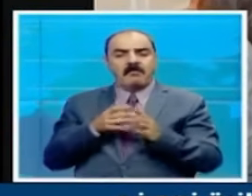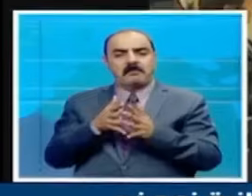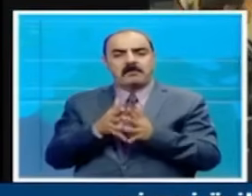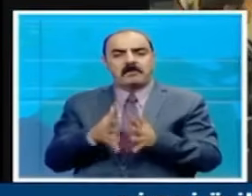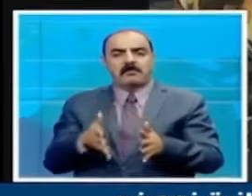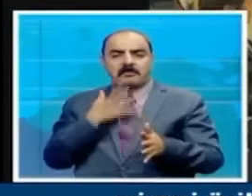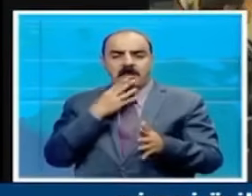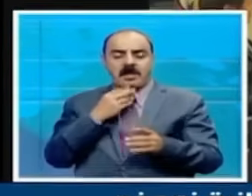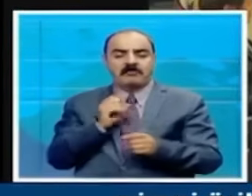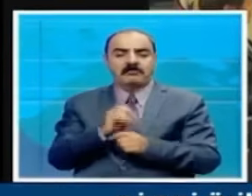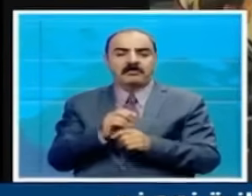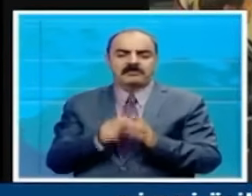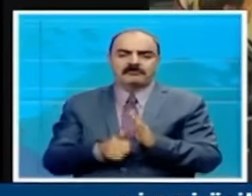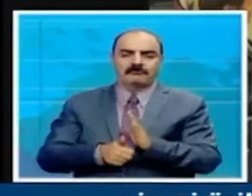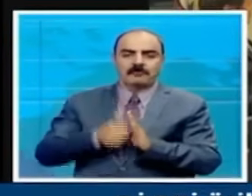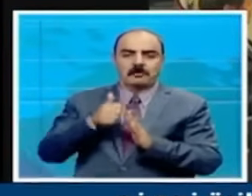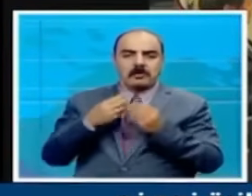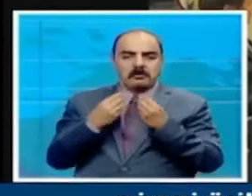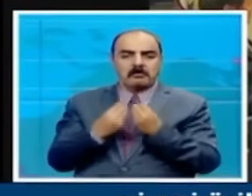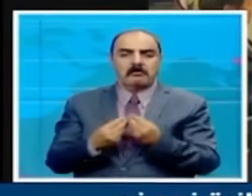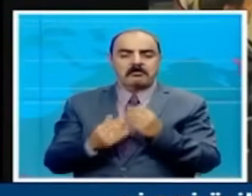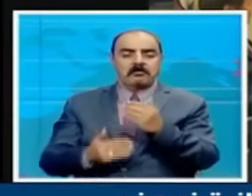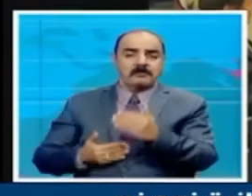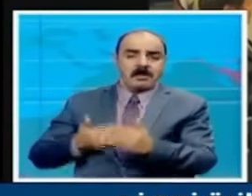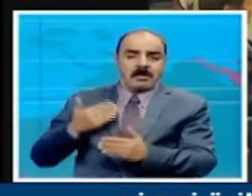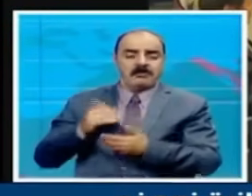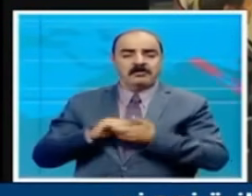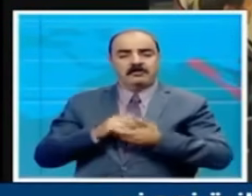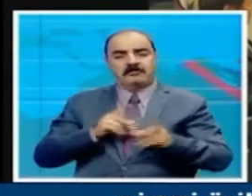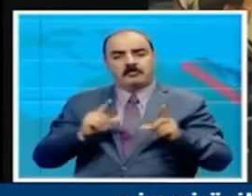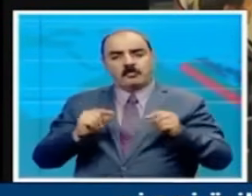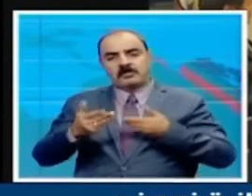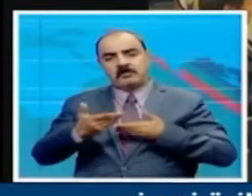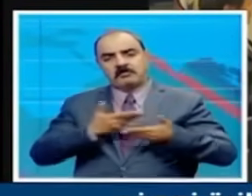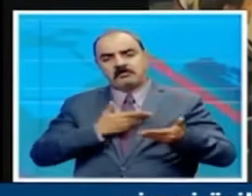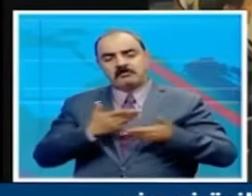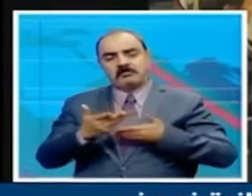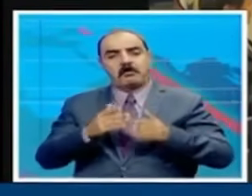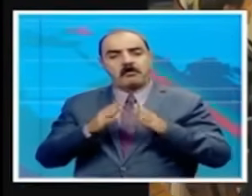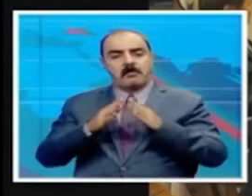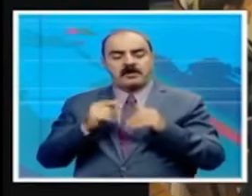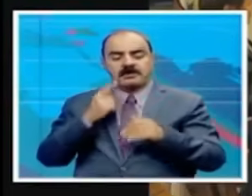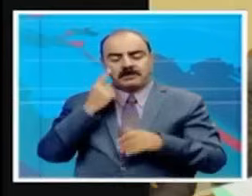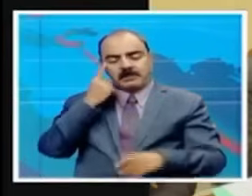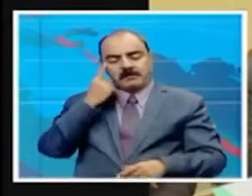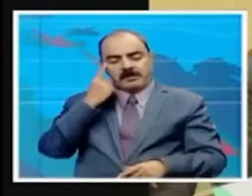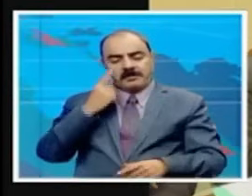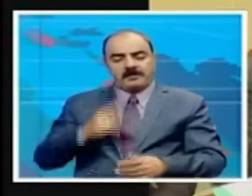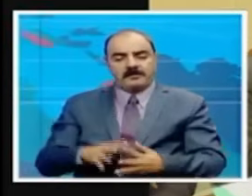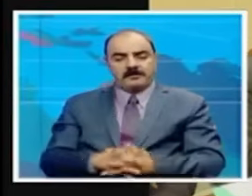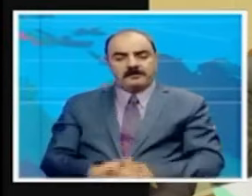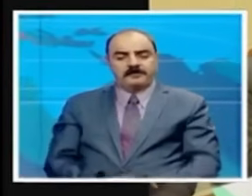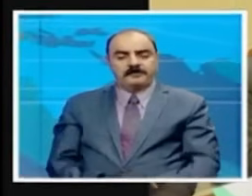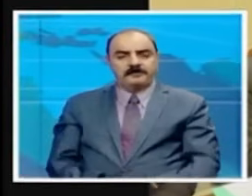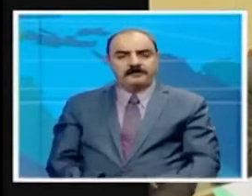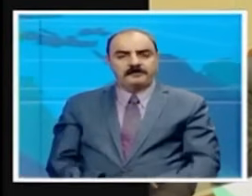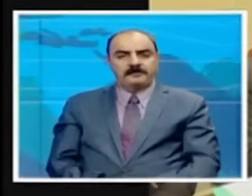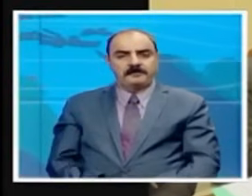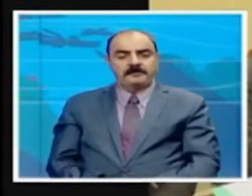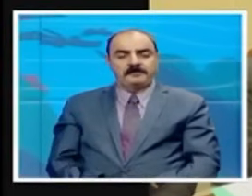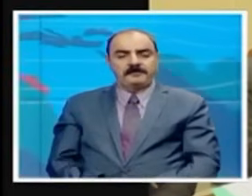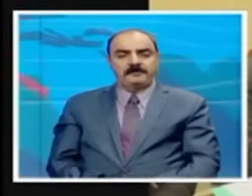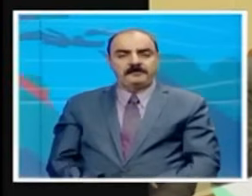تعد نموذجا للشراكة التنموية الناجحة وتعكس متانة العلاقات المتميزة بين الجانبين بين المصري